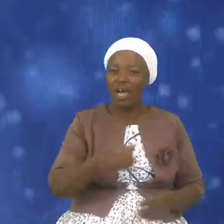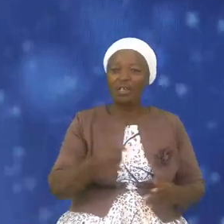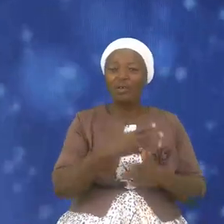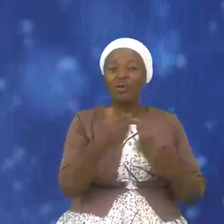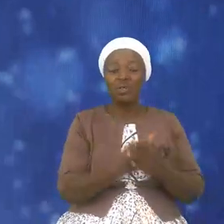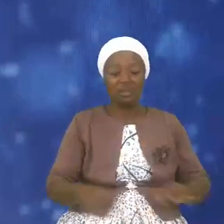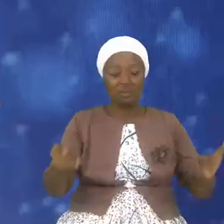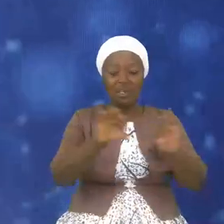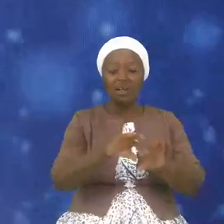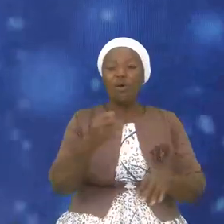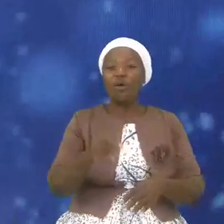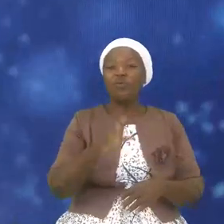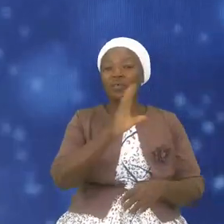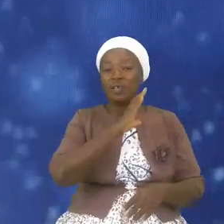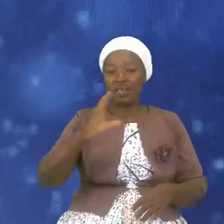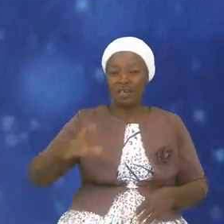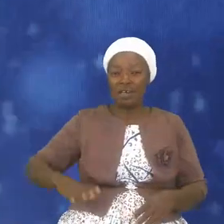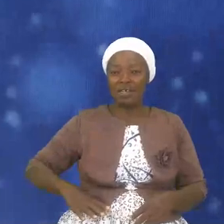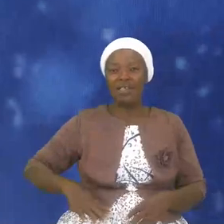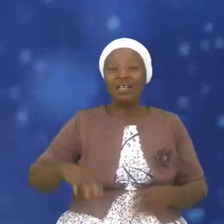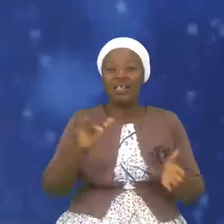Et la dignité de Christ